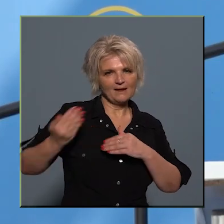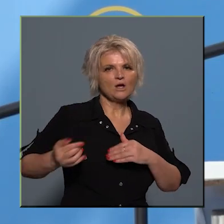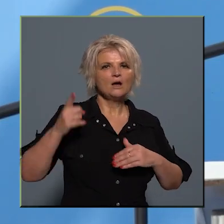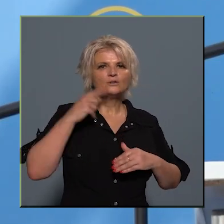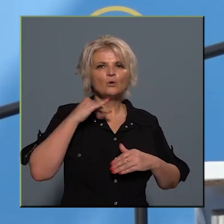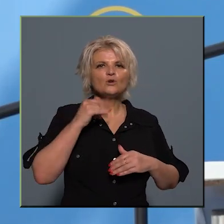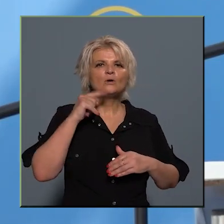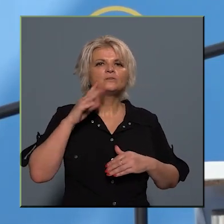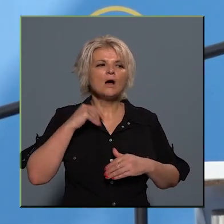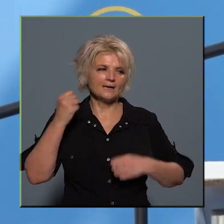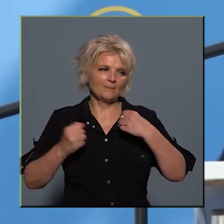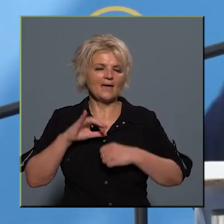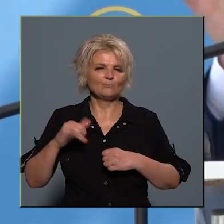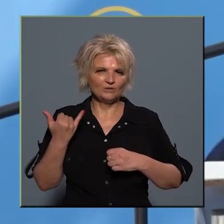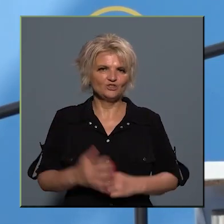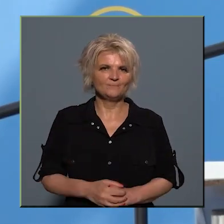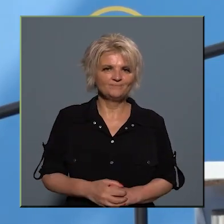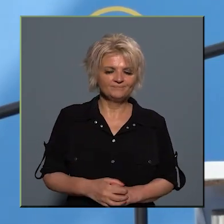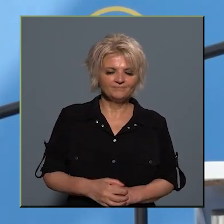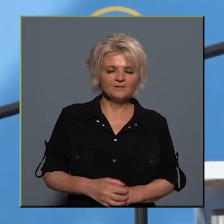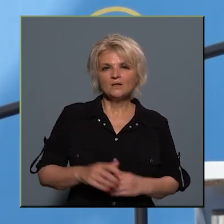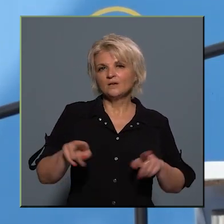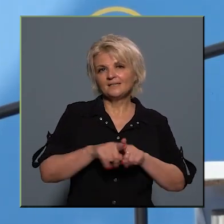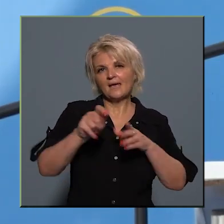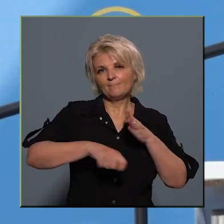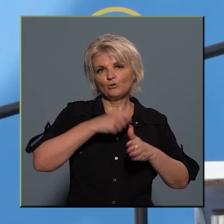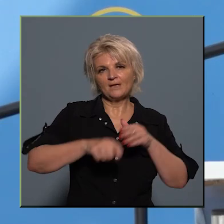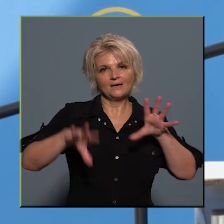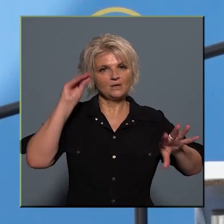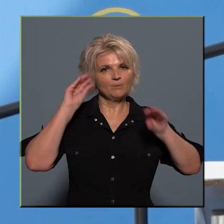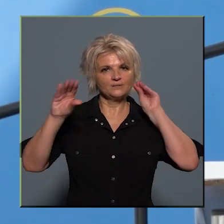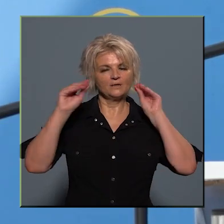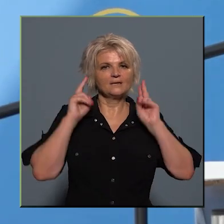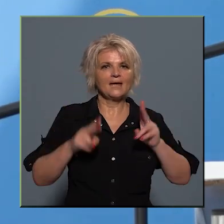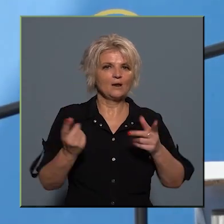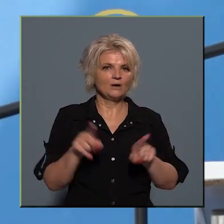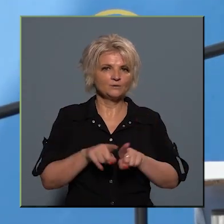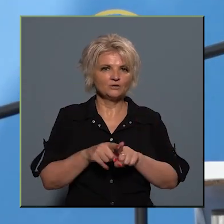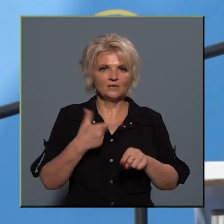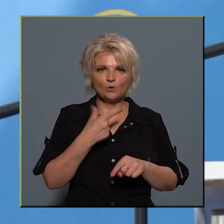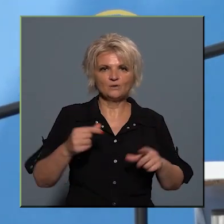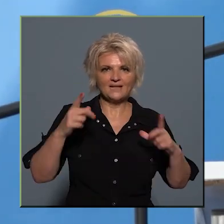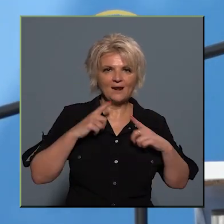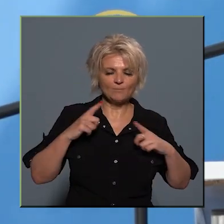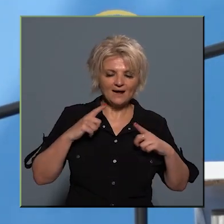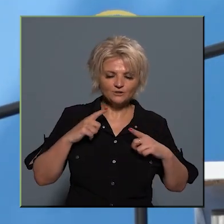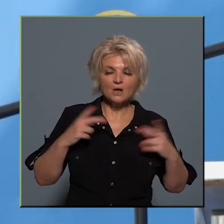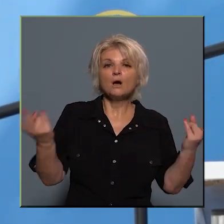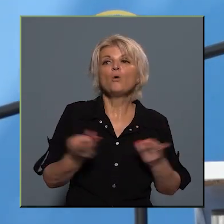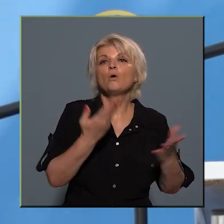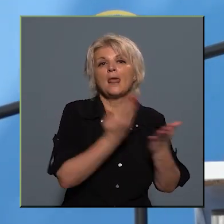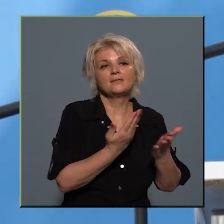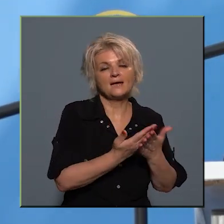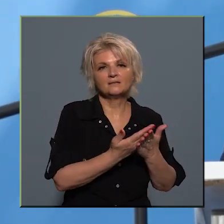gépjárműt is láthatjuk. Tehát egy kicsit azt kell az ilyen projektek tapasztalataival azonosítanunk, hogy ez a 20 állomás, ahogy Lepsényős kiemelte, hol legyen és